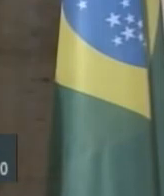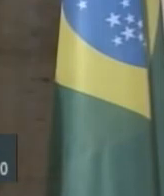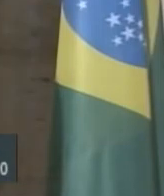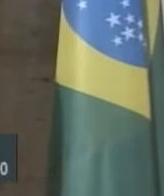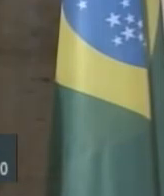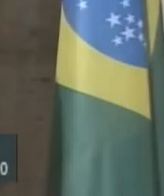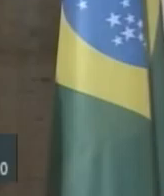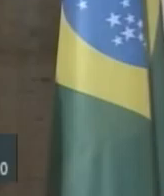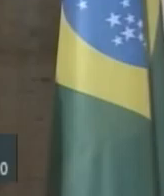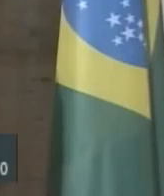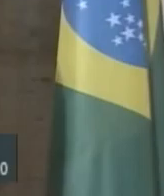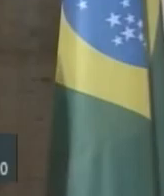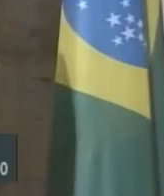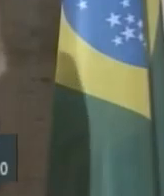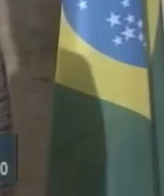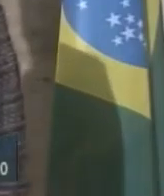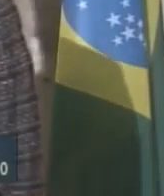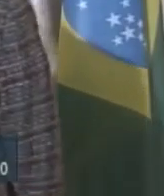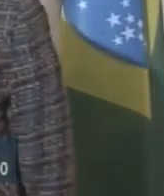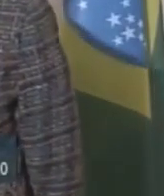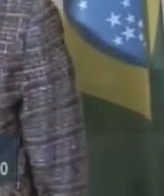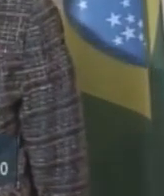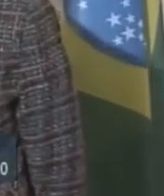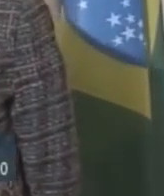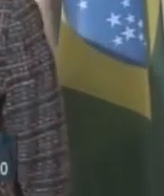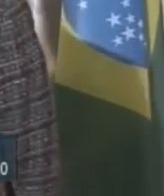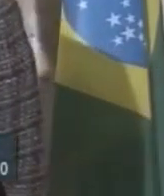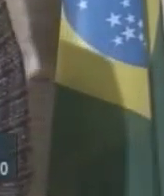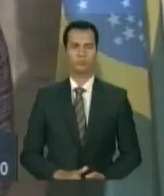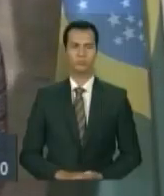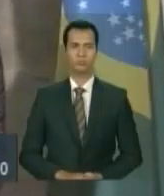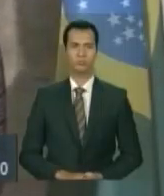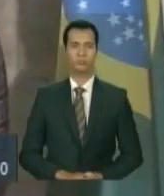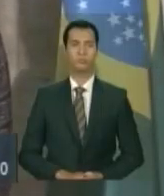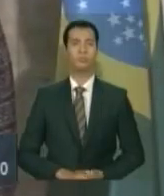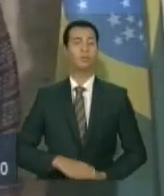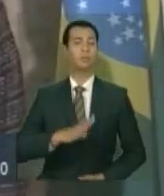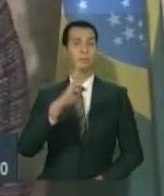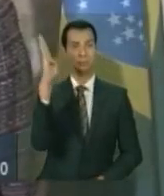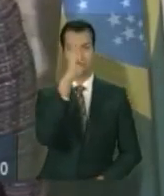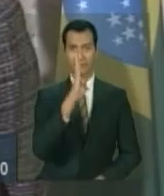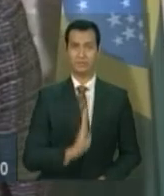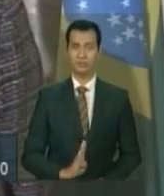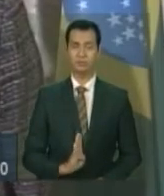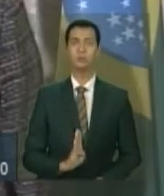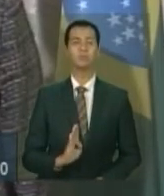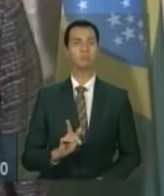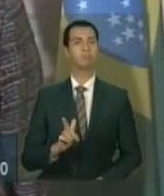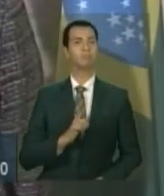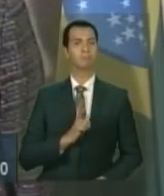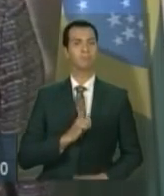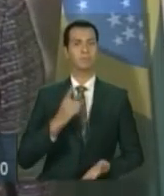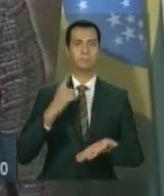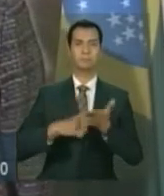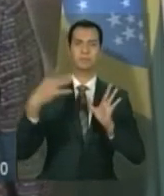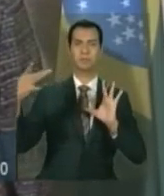засилим външно-търговския си обмен. O Brasil tem uma parceria estratégica com a União